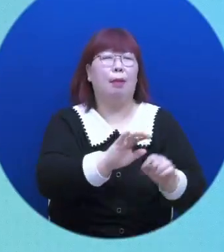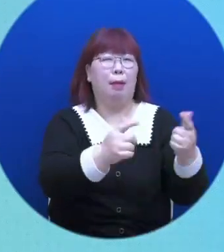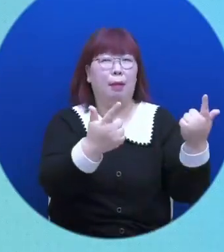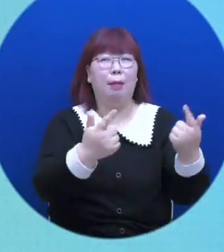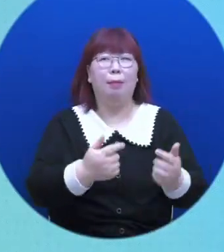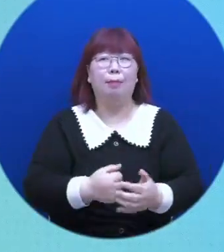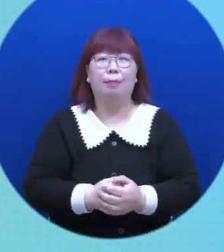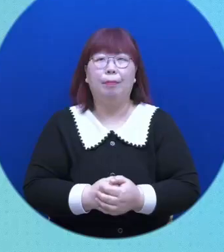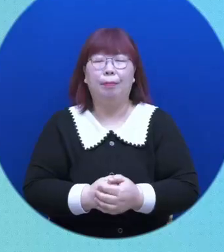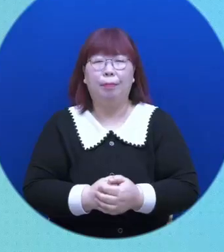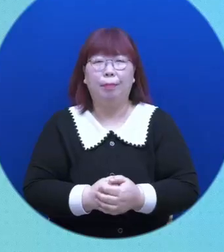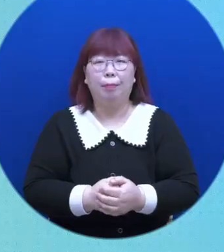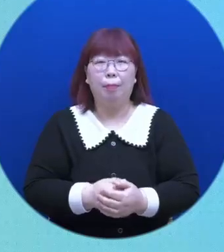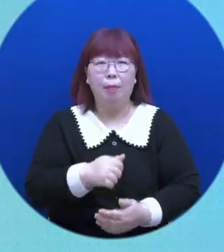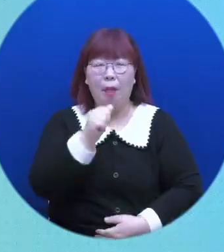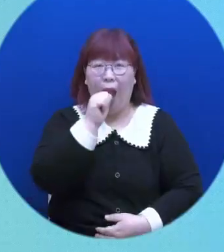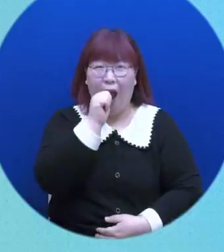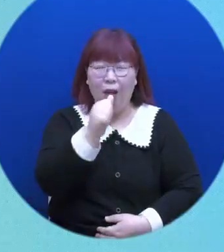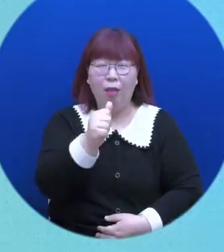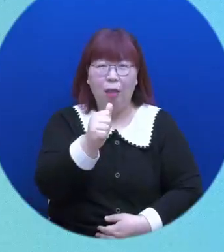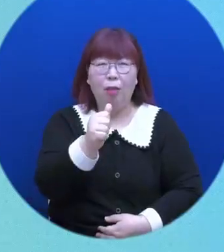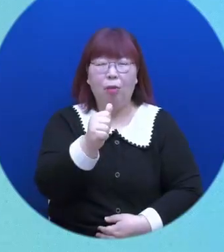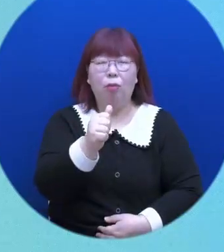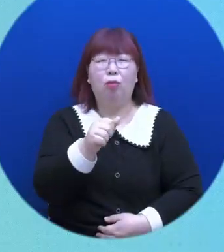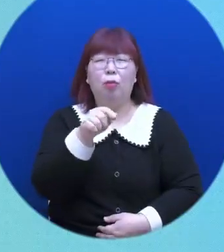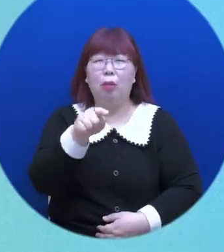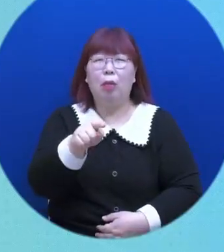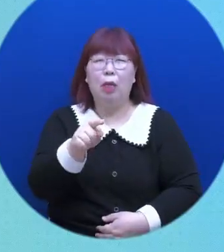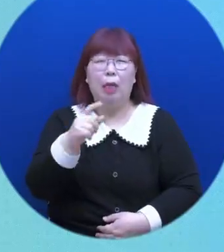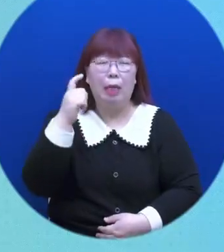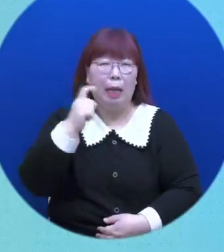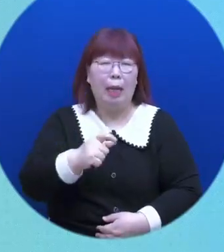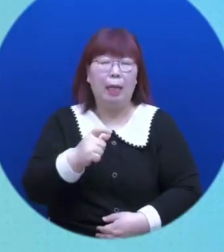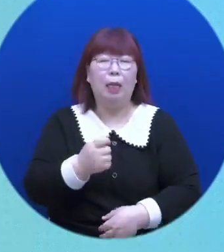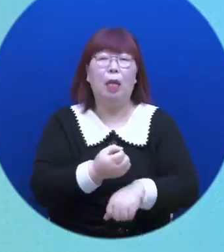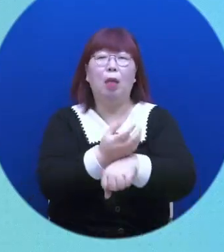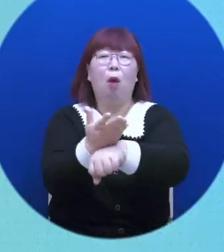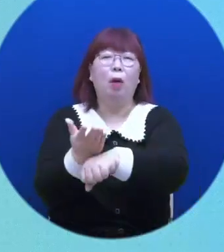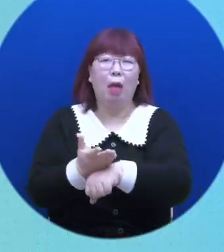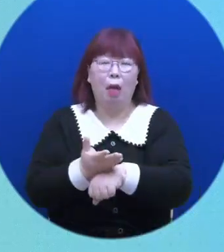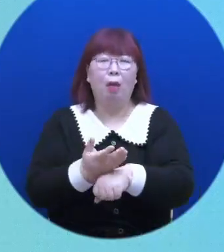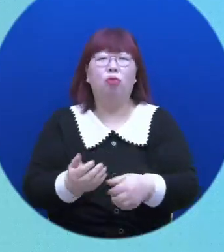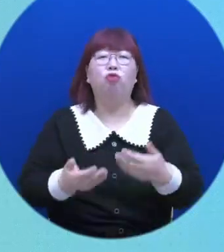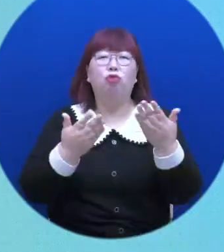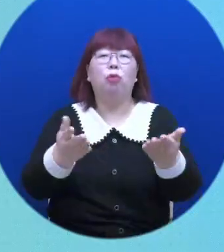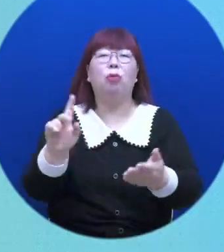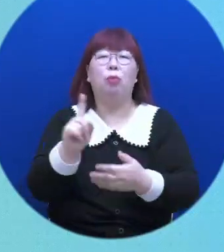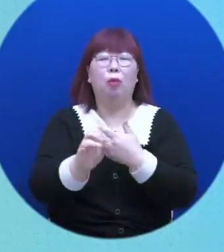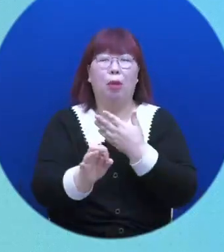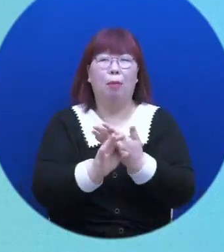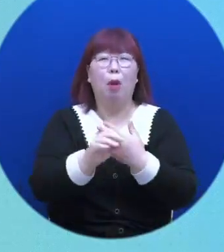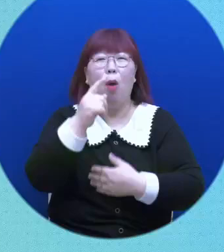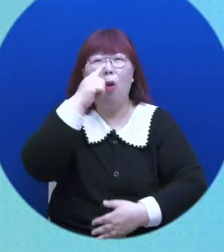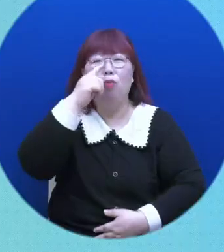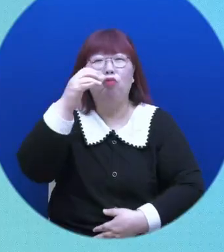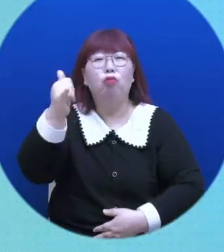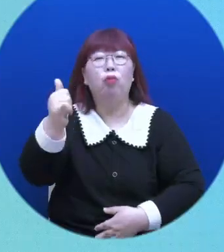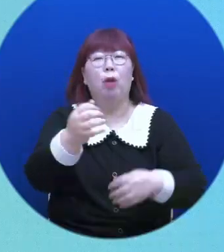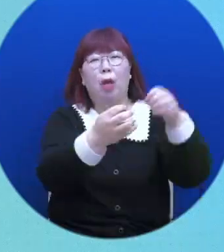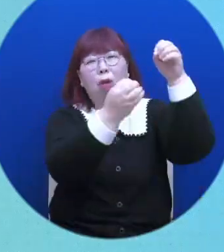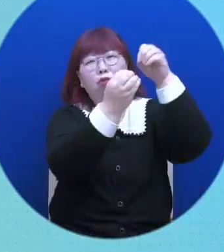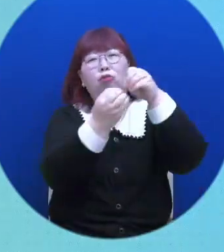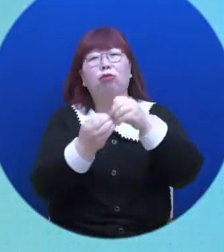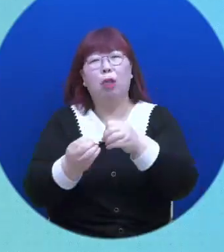그러면 절대적 영향을 미치는 것이 뭘까? 그것은 부모의 유산이다,